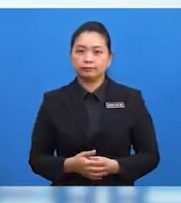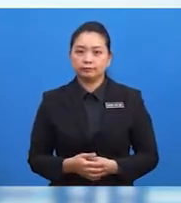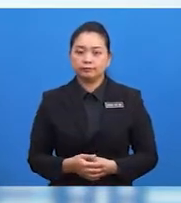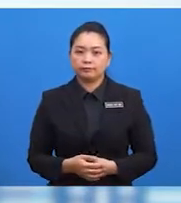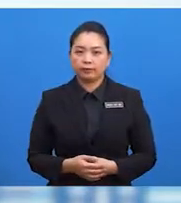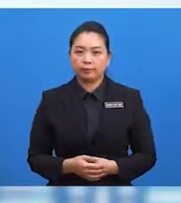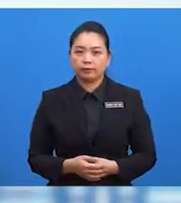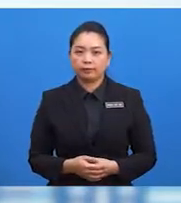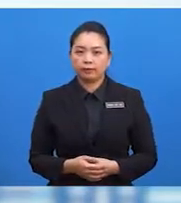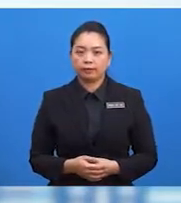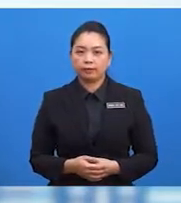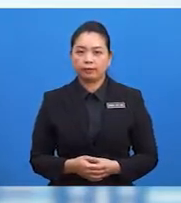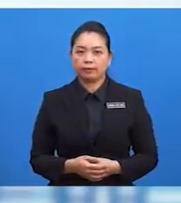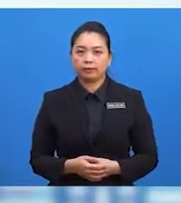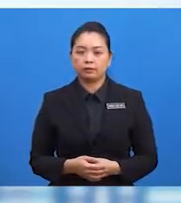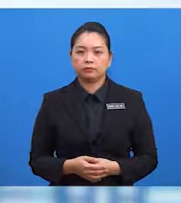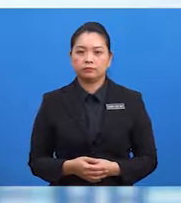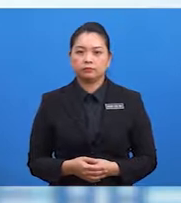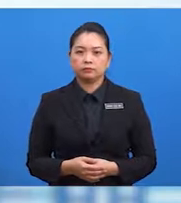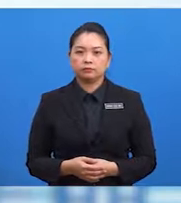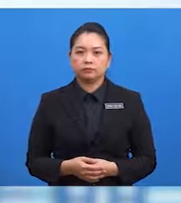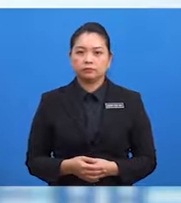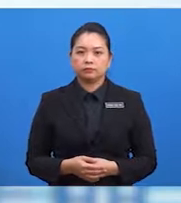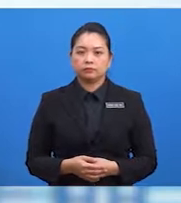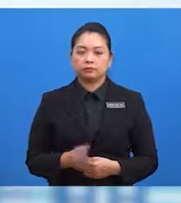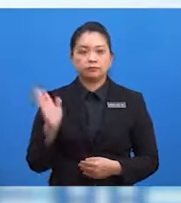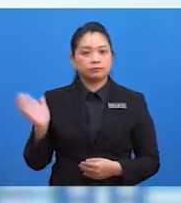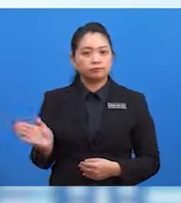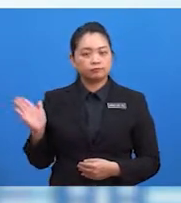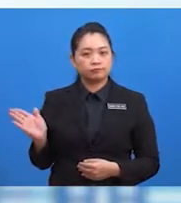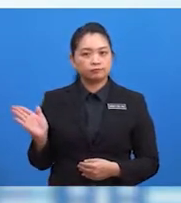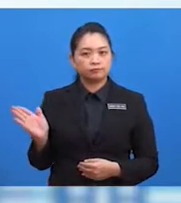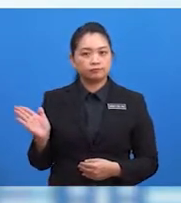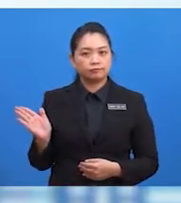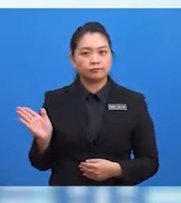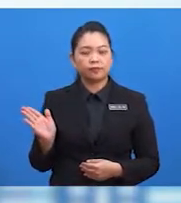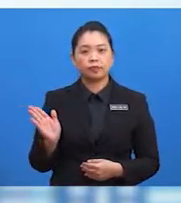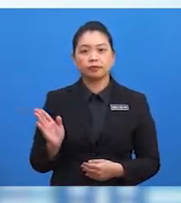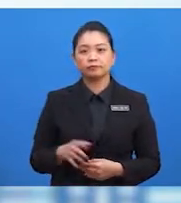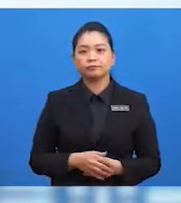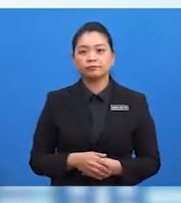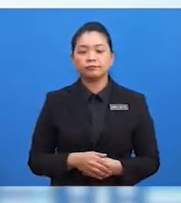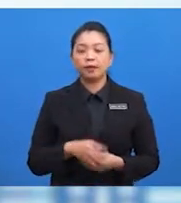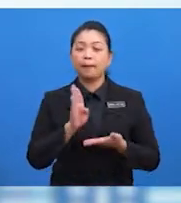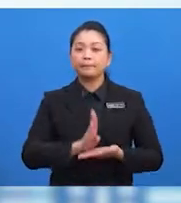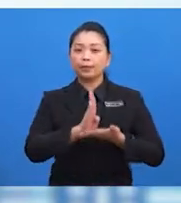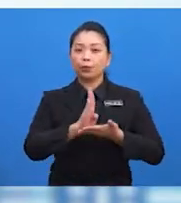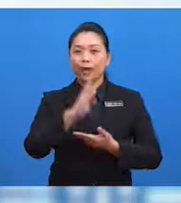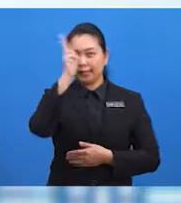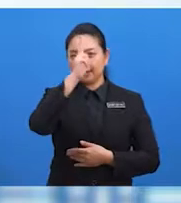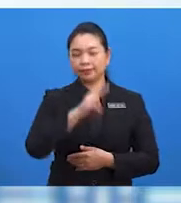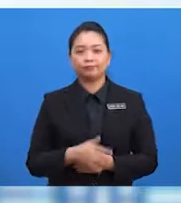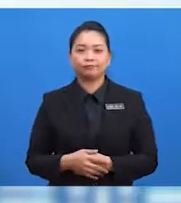Komponen yang terakhir bagi perbelanjaan mengurus ialah biasiswa, dermasiswa dan bantuan